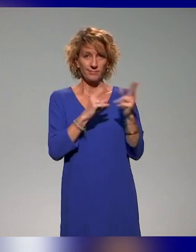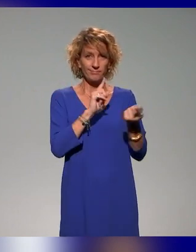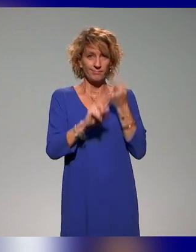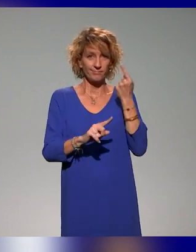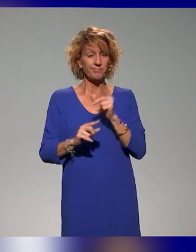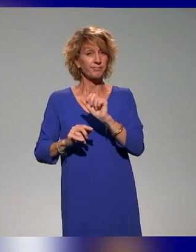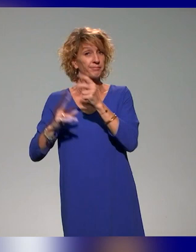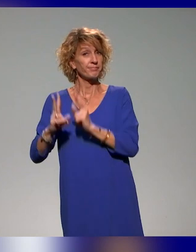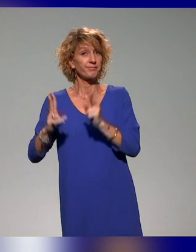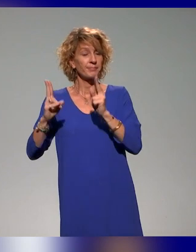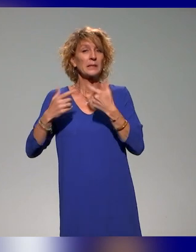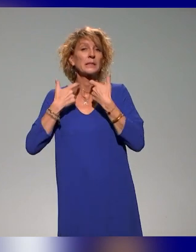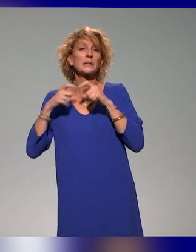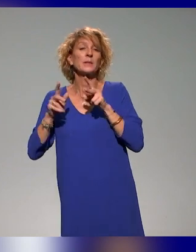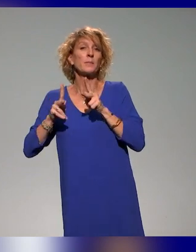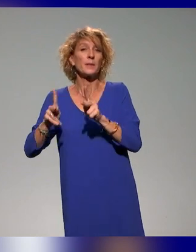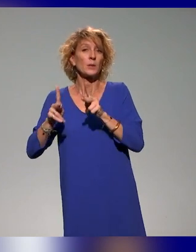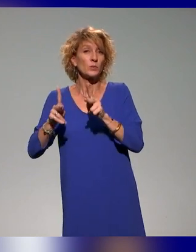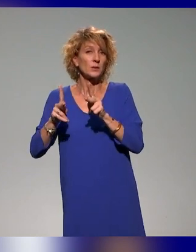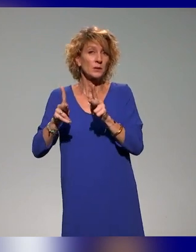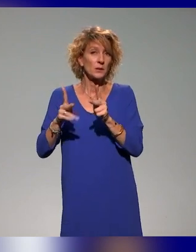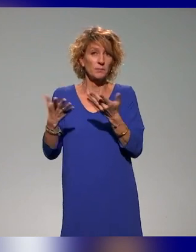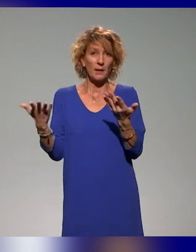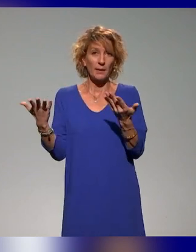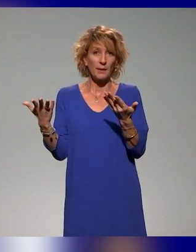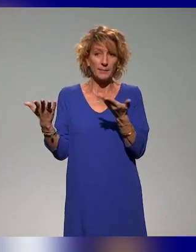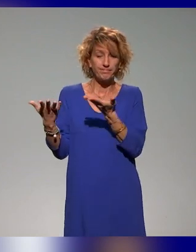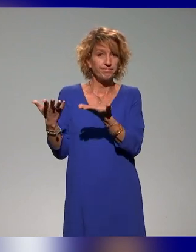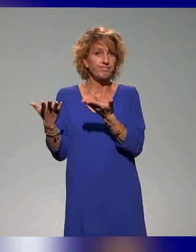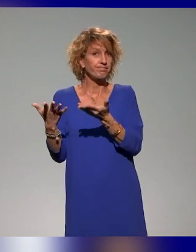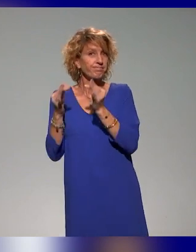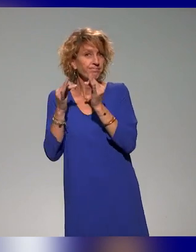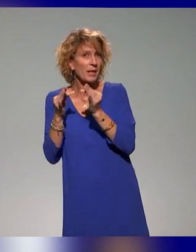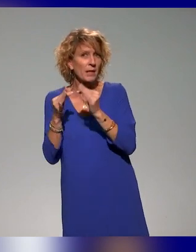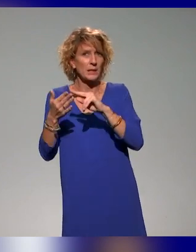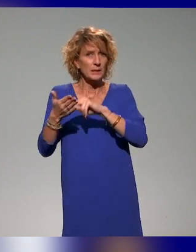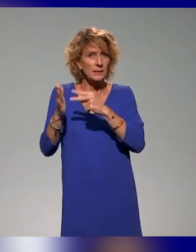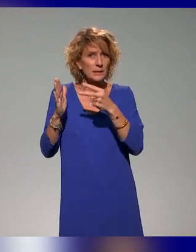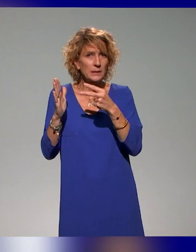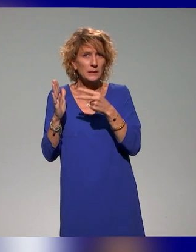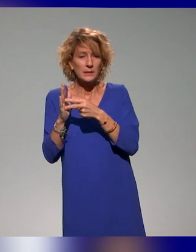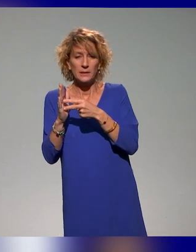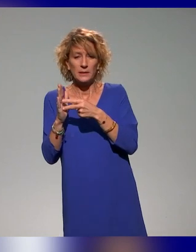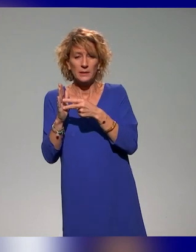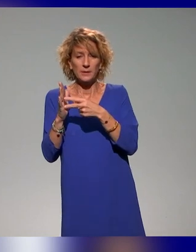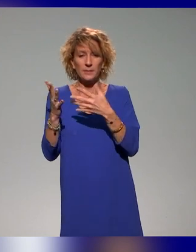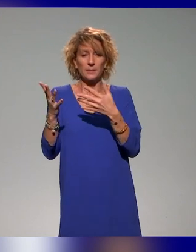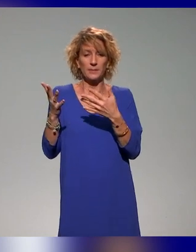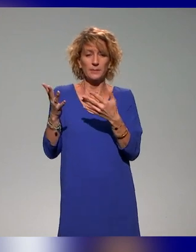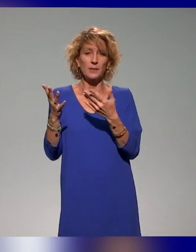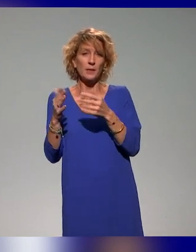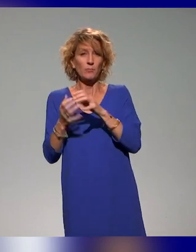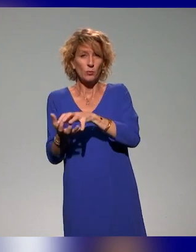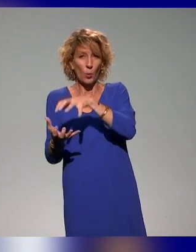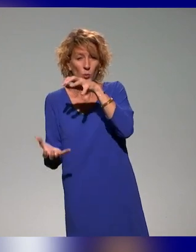de l'accessibilité pédagogique. Et l'accessibilité pédagogique, on voit tout de suite que c'est à la fois des histoires de technique et d'humain. C'est des outils, des